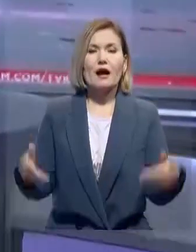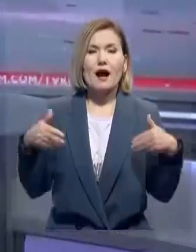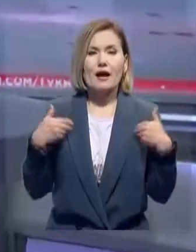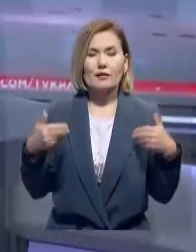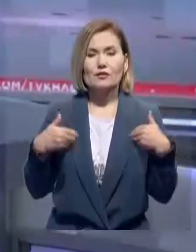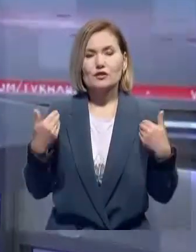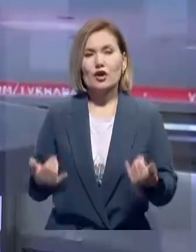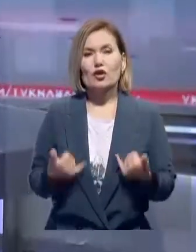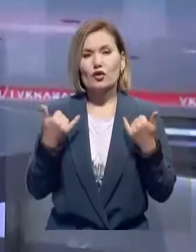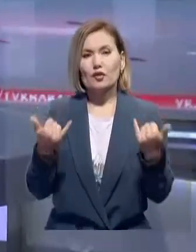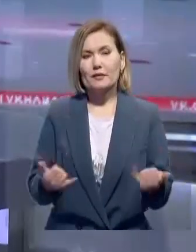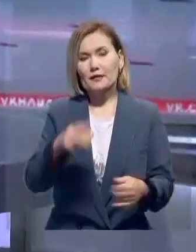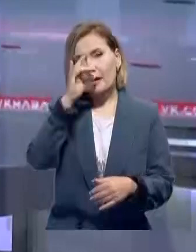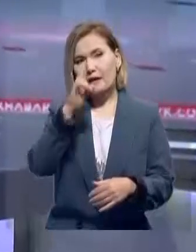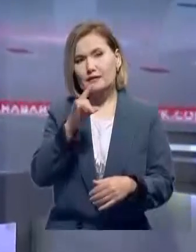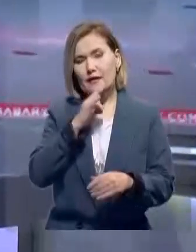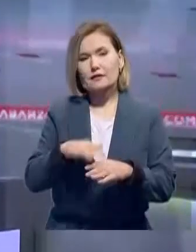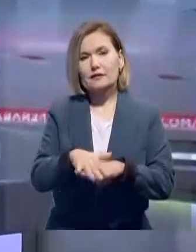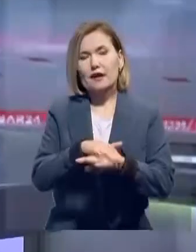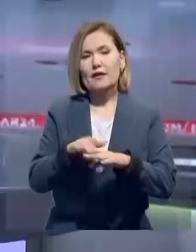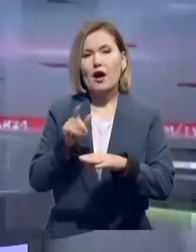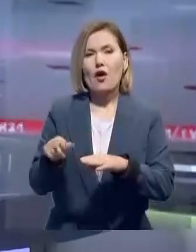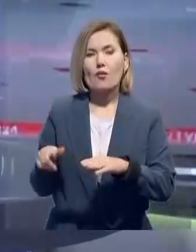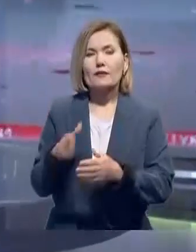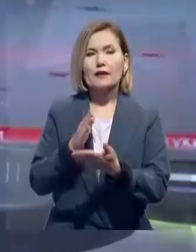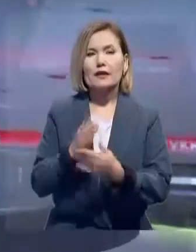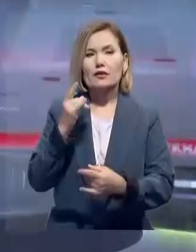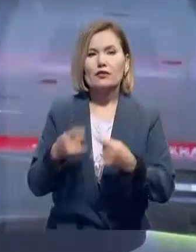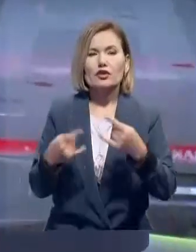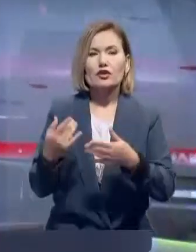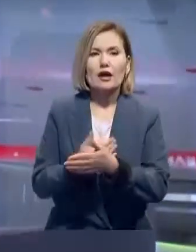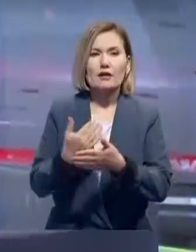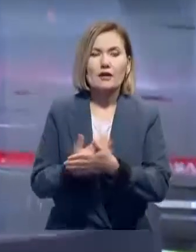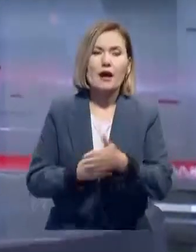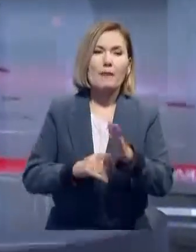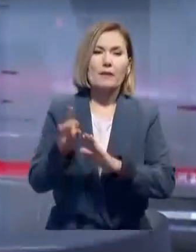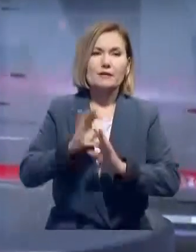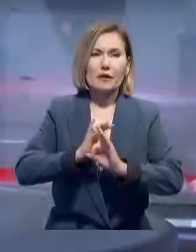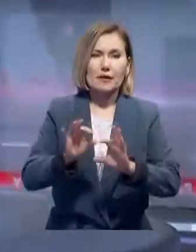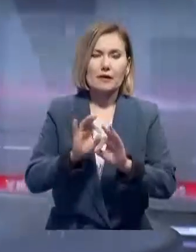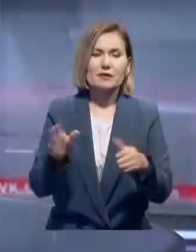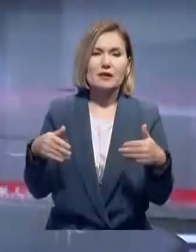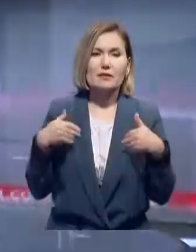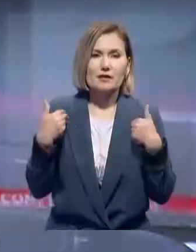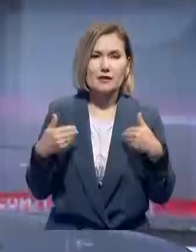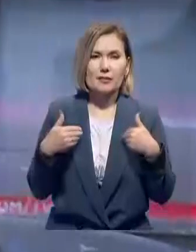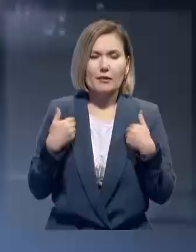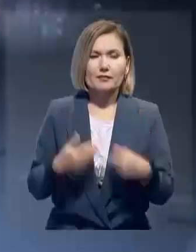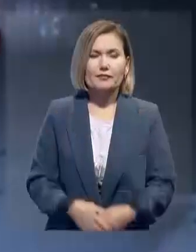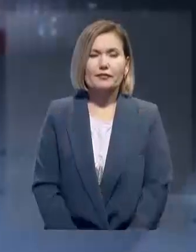Армысыз көрермен, эфирде хабар 24 арнасының кезекті жаңалықтары жария шымен Алия Зинаддин қызы, сурда аудармада Самал Жантемір.